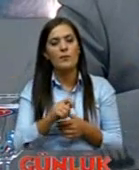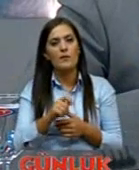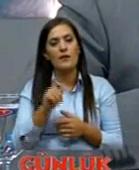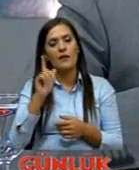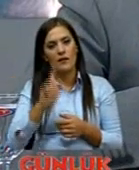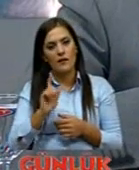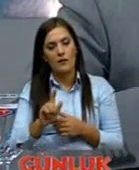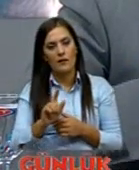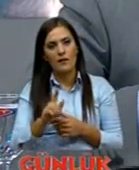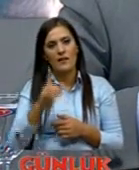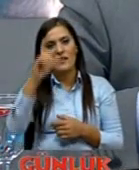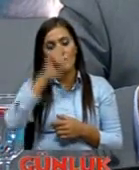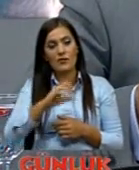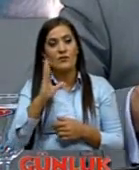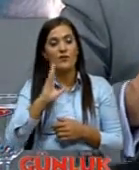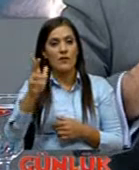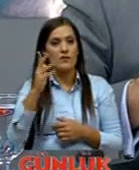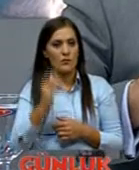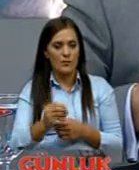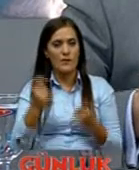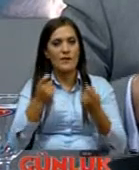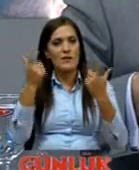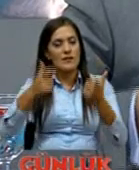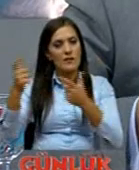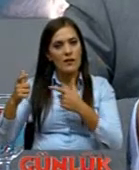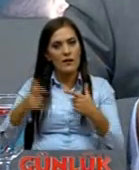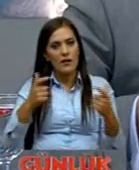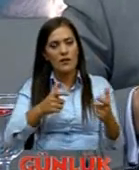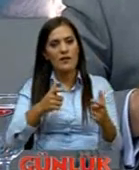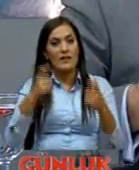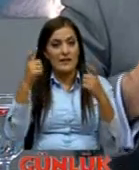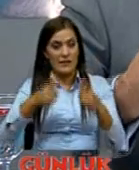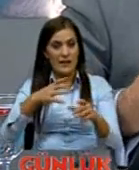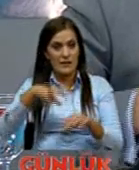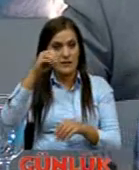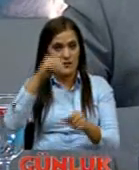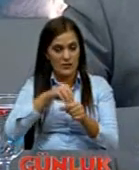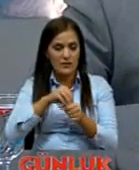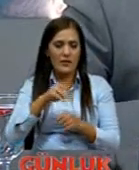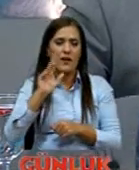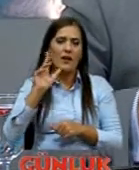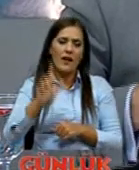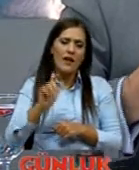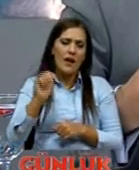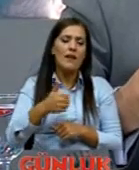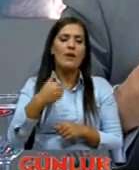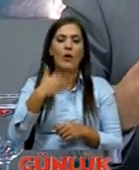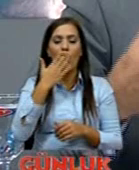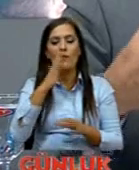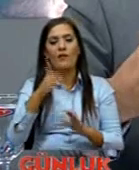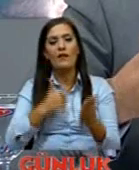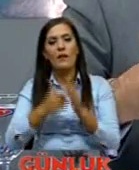gerek işçisi çok olan iş yerlerinin mekanında, gerekse okullarımızın veya